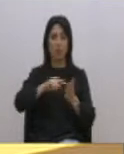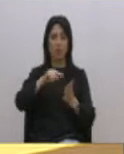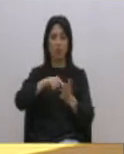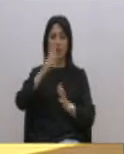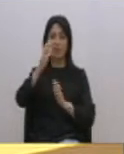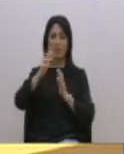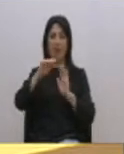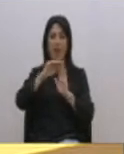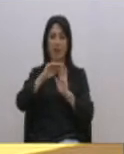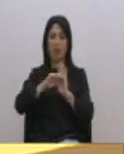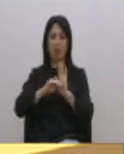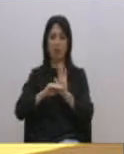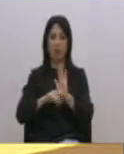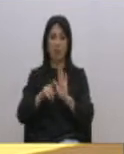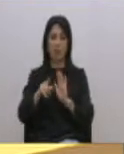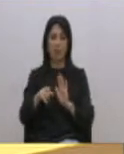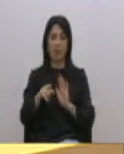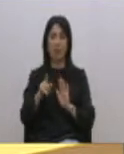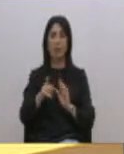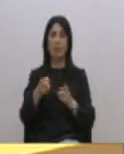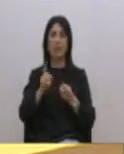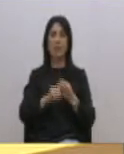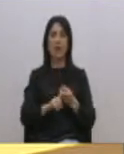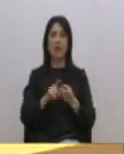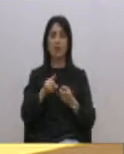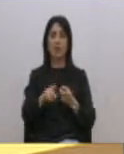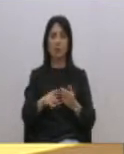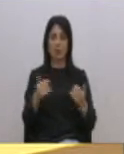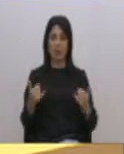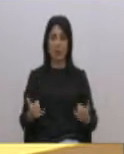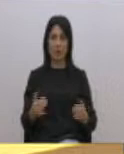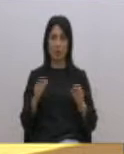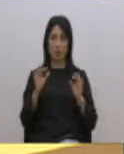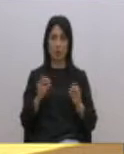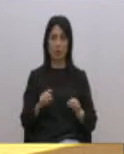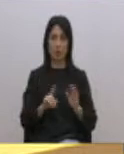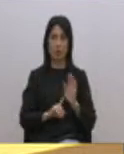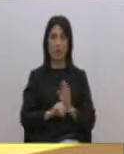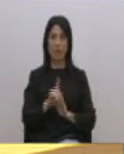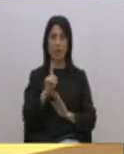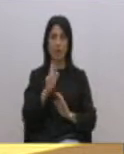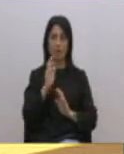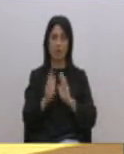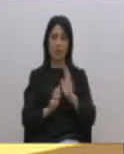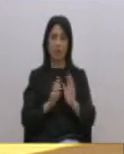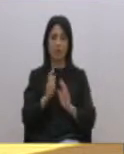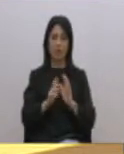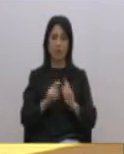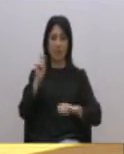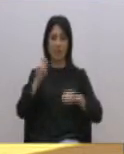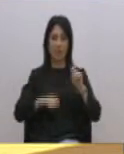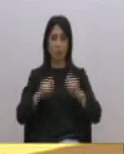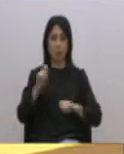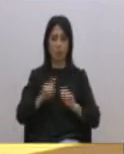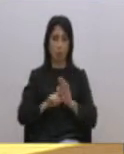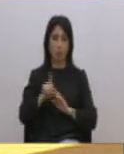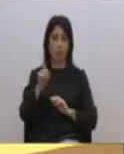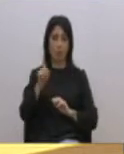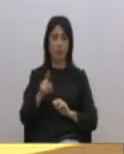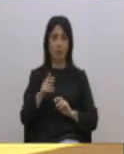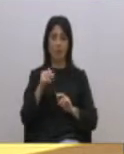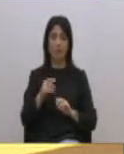საერთაშორისო სისტემას, რომელთან დაკავშირებითაც დღეს სწორედ დაიწყო საერთაშორისო სიმპოზიუმი